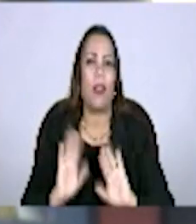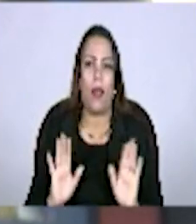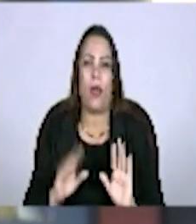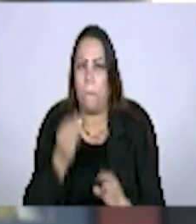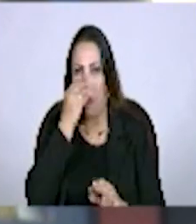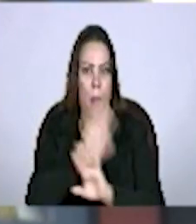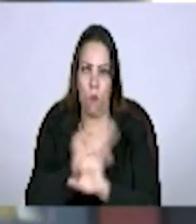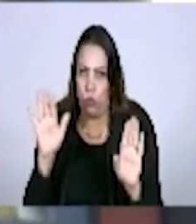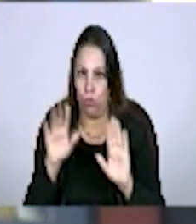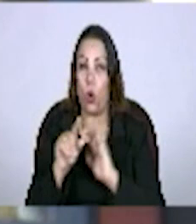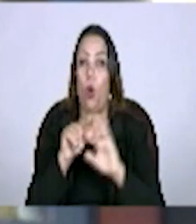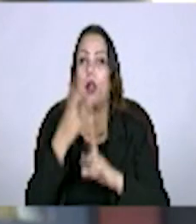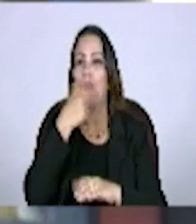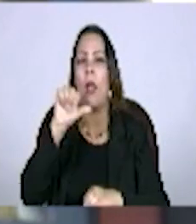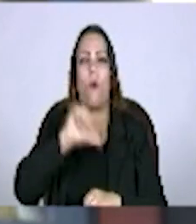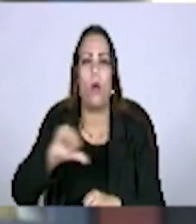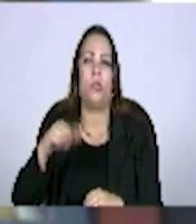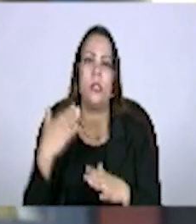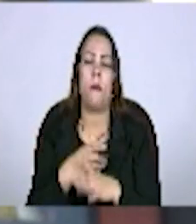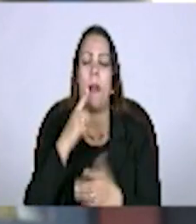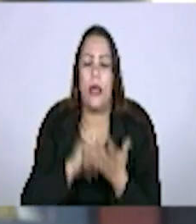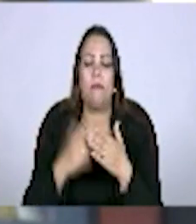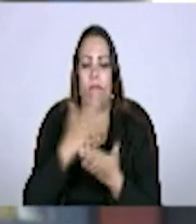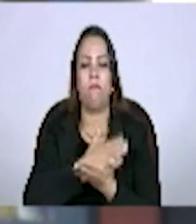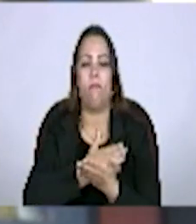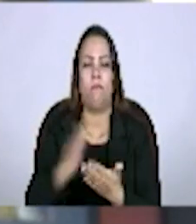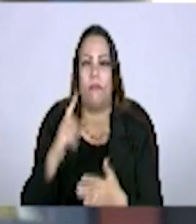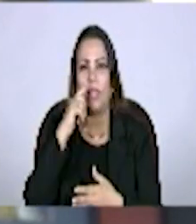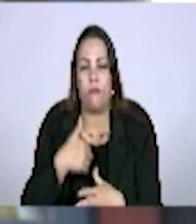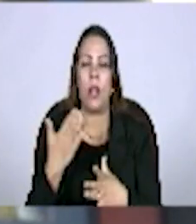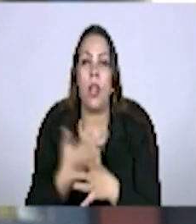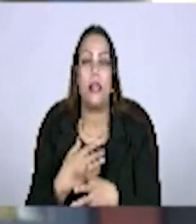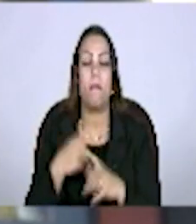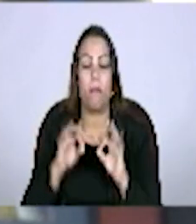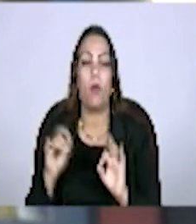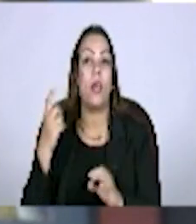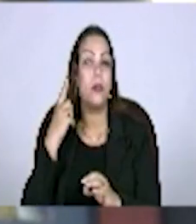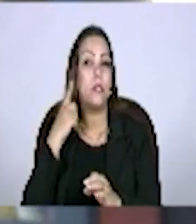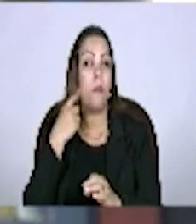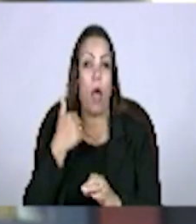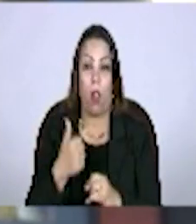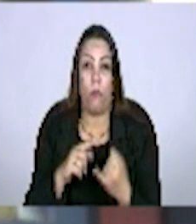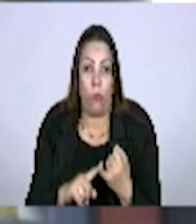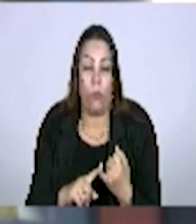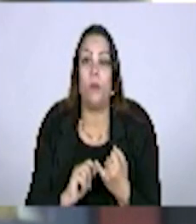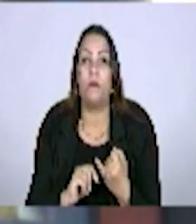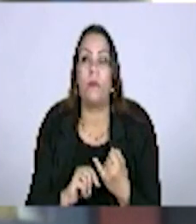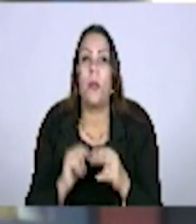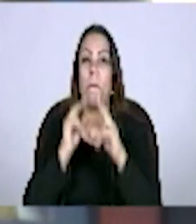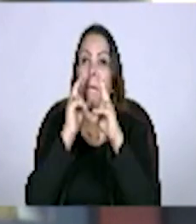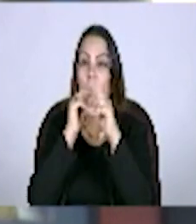كلها مجموعه من الصفات السلبيه اللي الواحد لازم يتخلص منها لازم الواحد يكون مت مستمع جيد